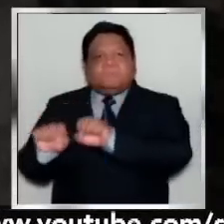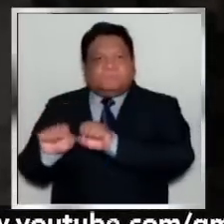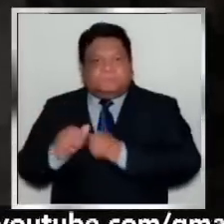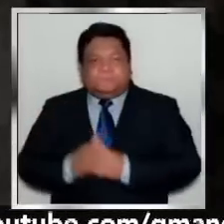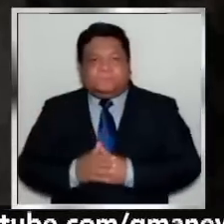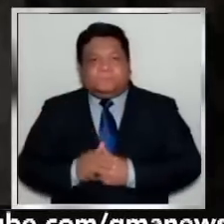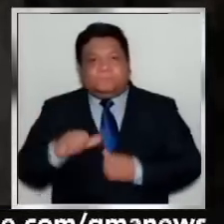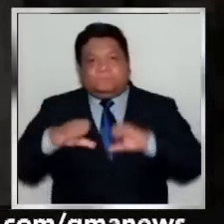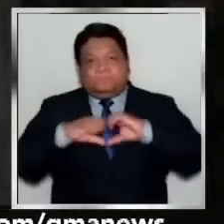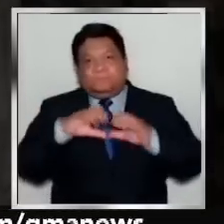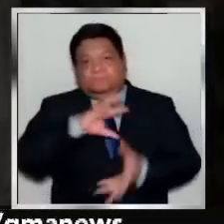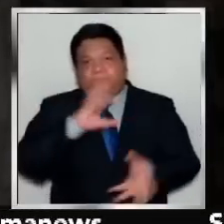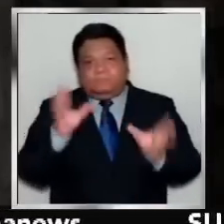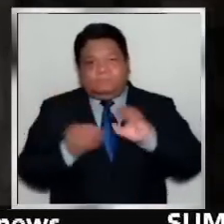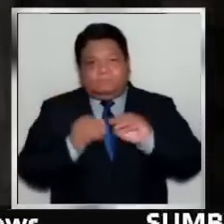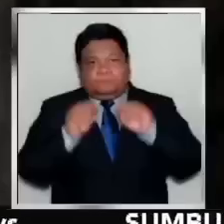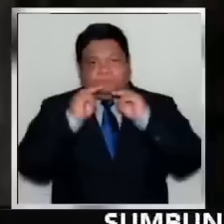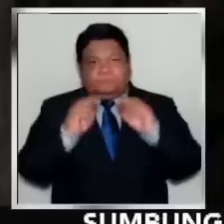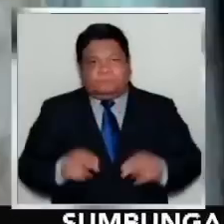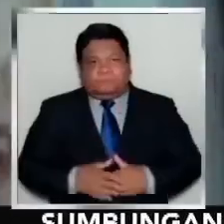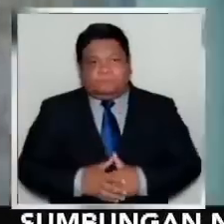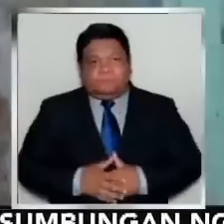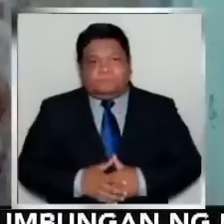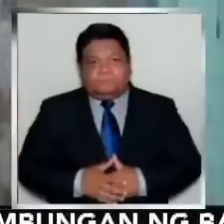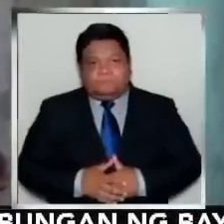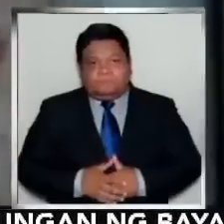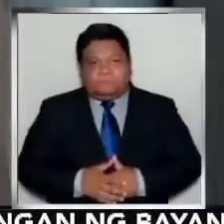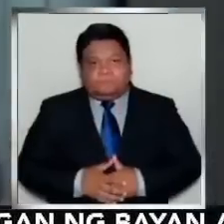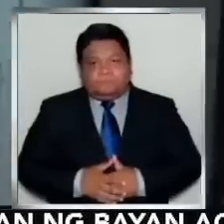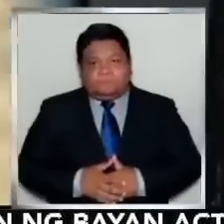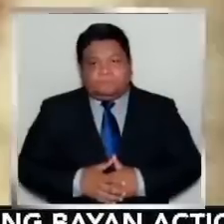nakatutok, 24 oras.